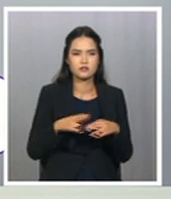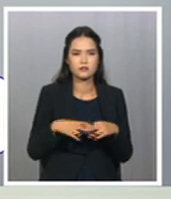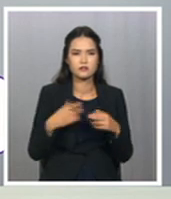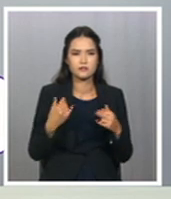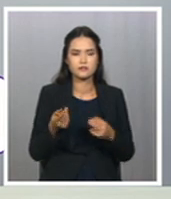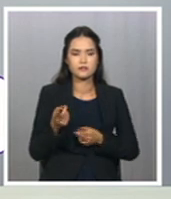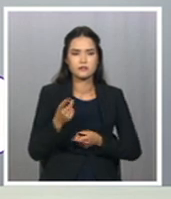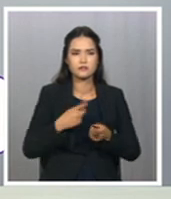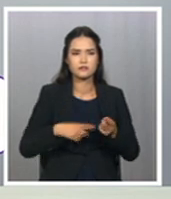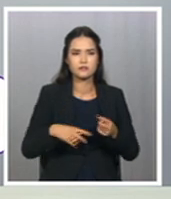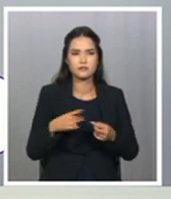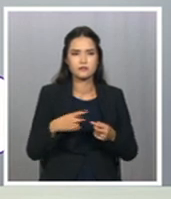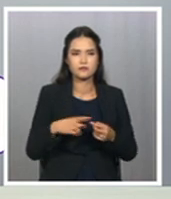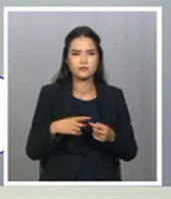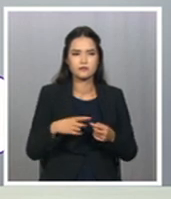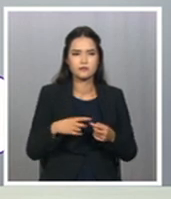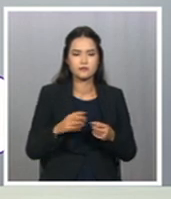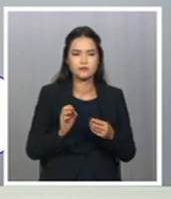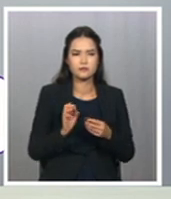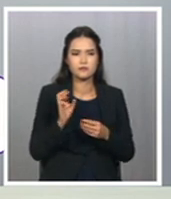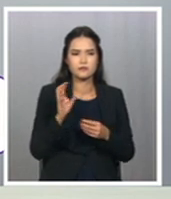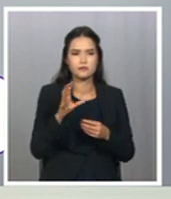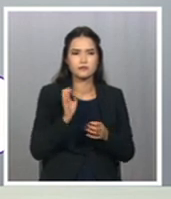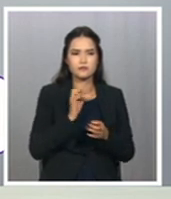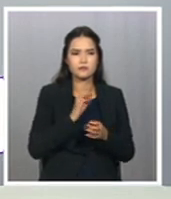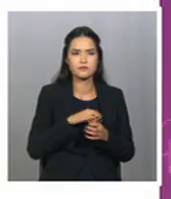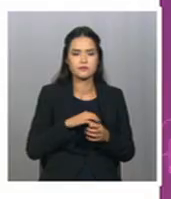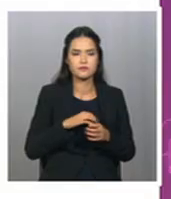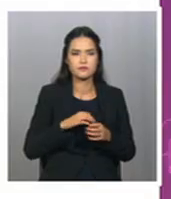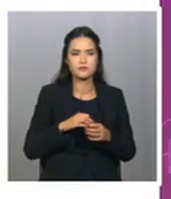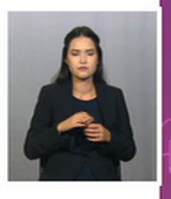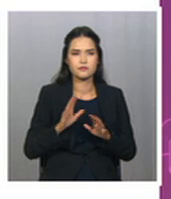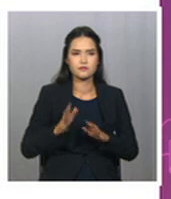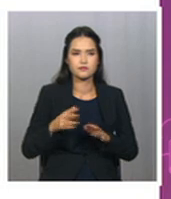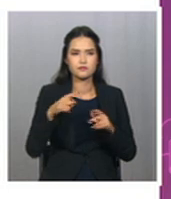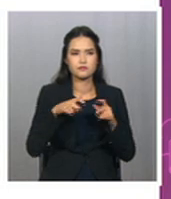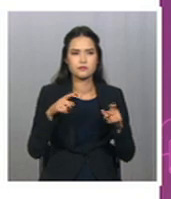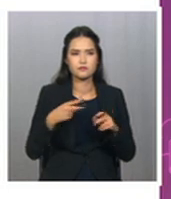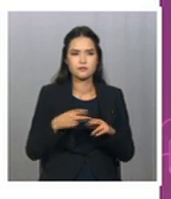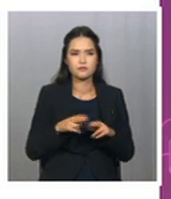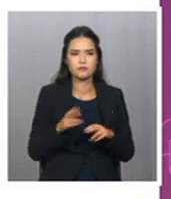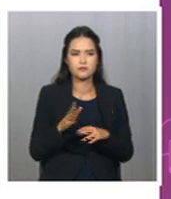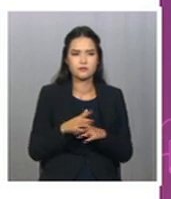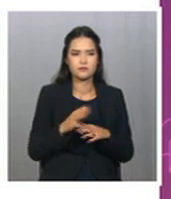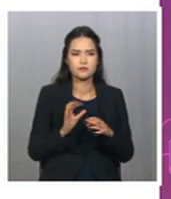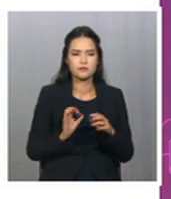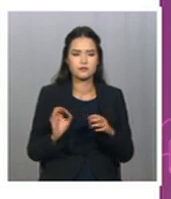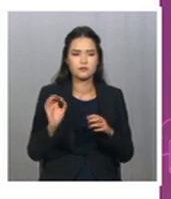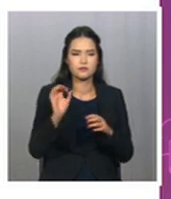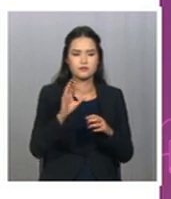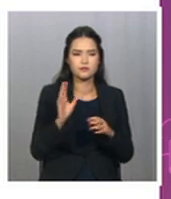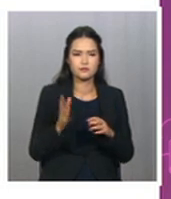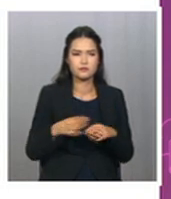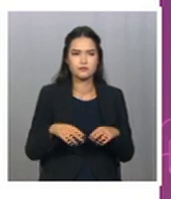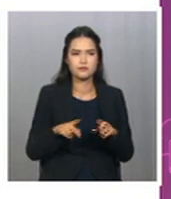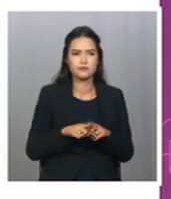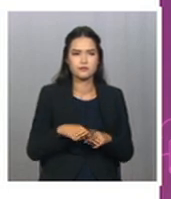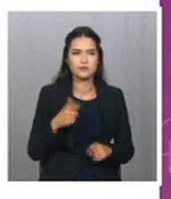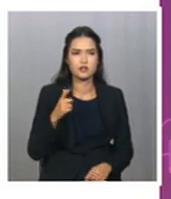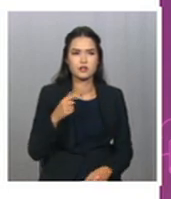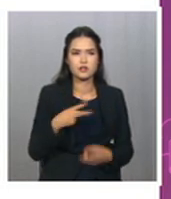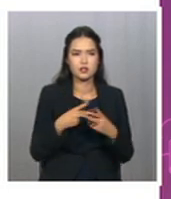серіппеміз, математикалық маятнигіміз қайтадан орнына келді. Бұл жағдайда байқап отырмыз біз, график синус